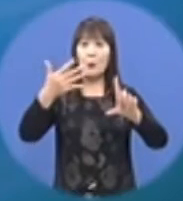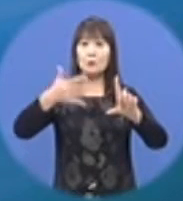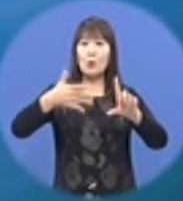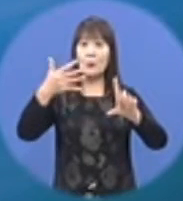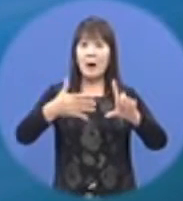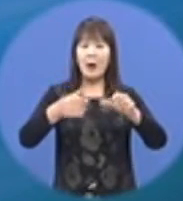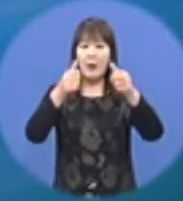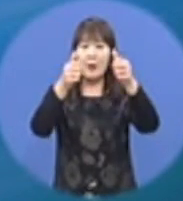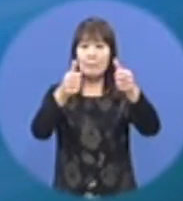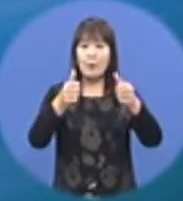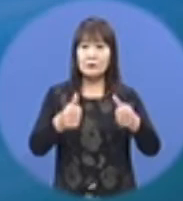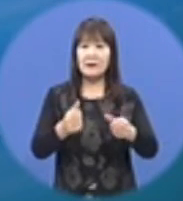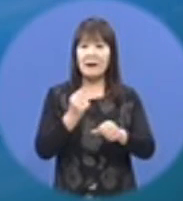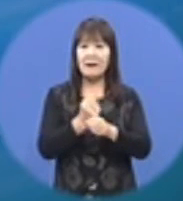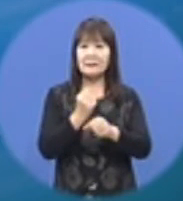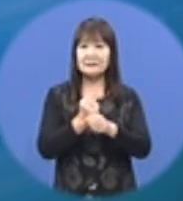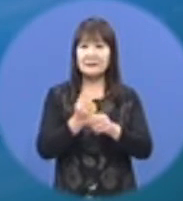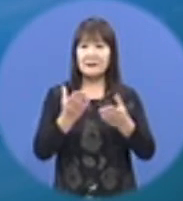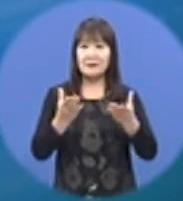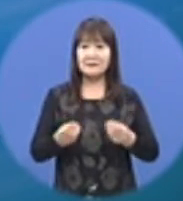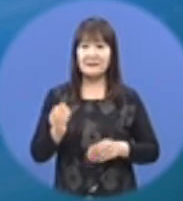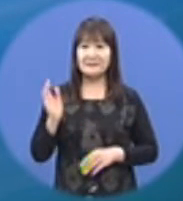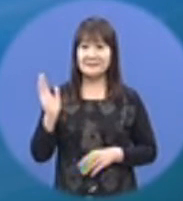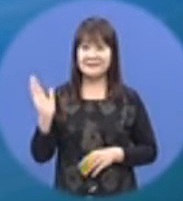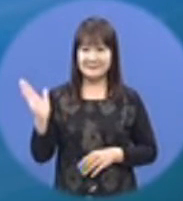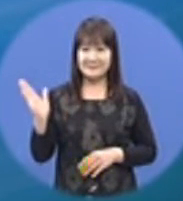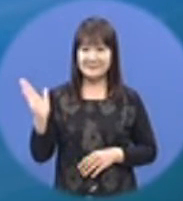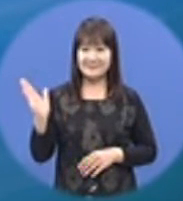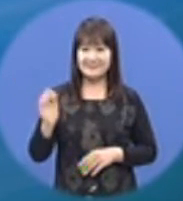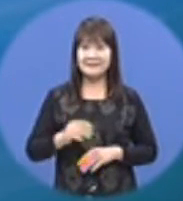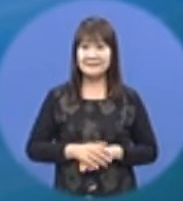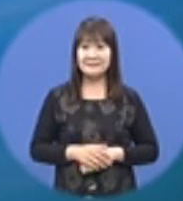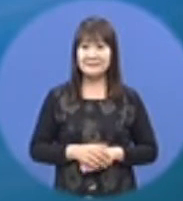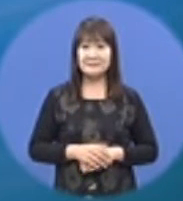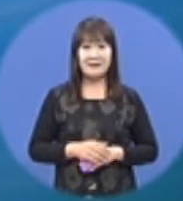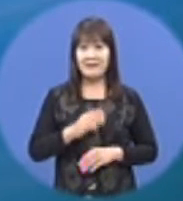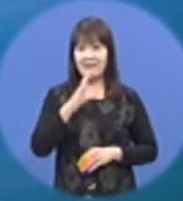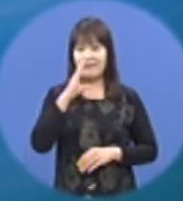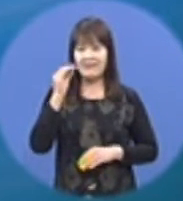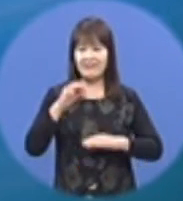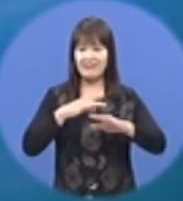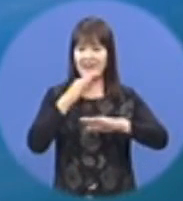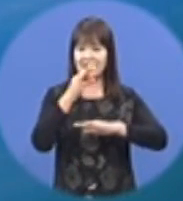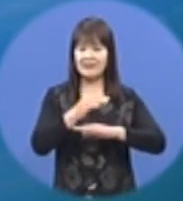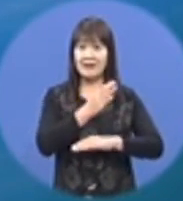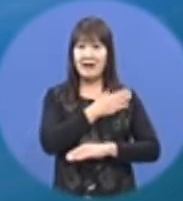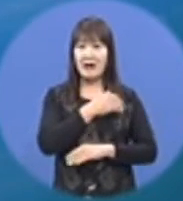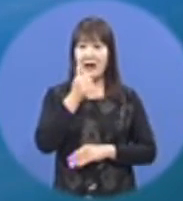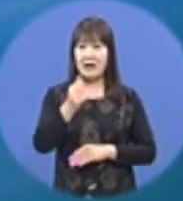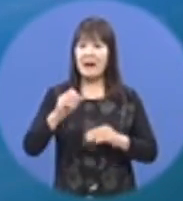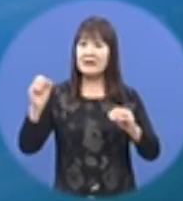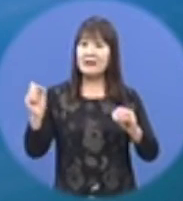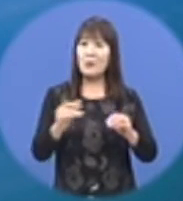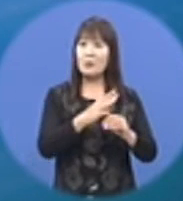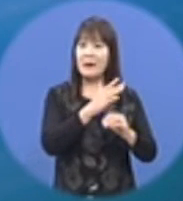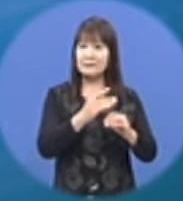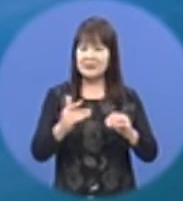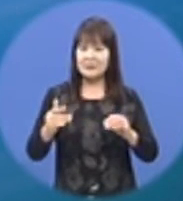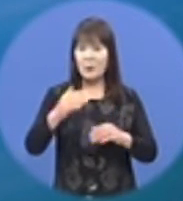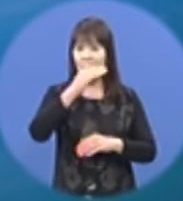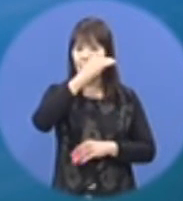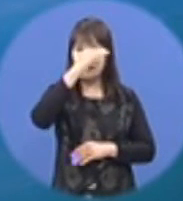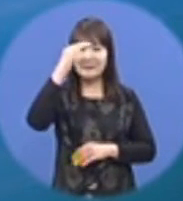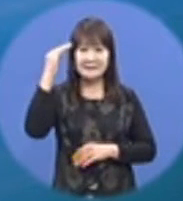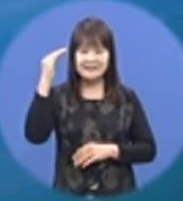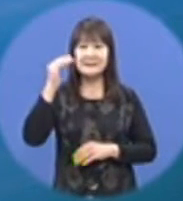ポスターが完成したんです。こちらです。 素敵な夕焼け。 はい、こちら片南海水浴場の景色なん